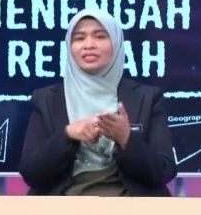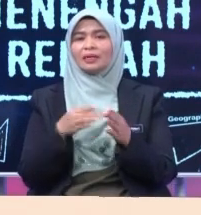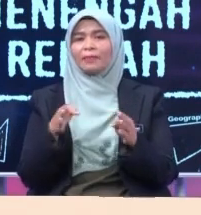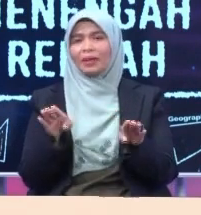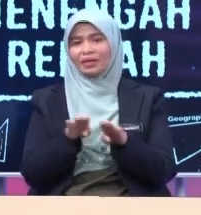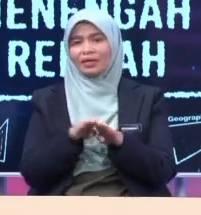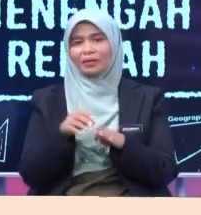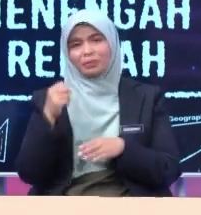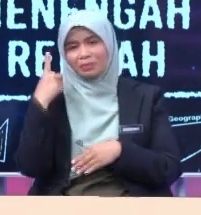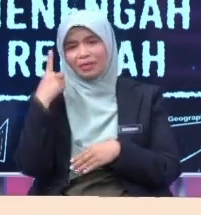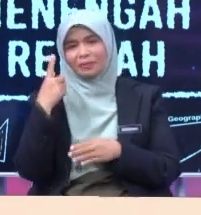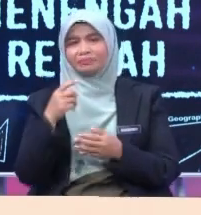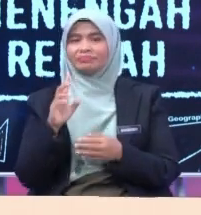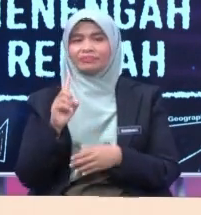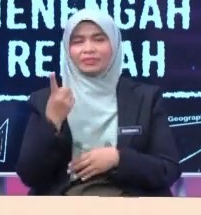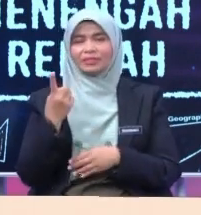lah. Okay, titian sirat.